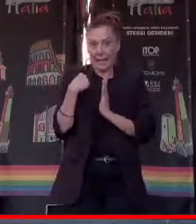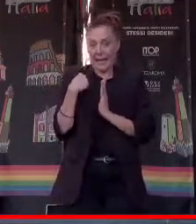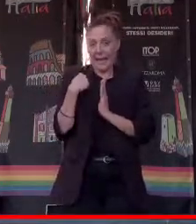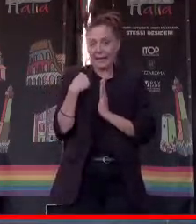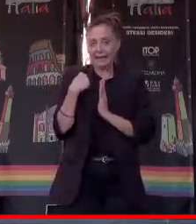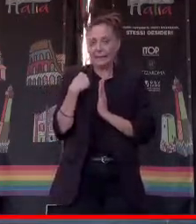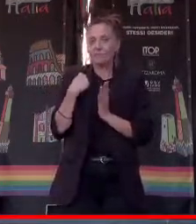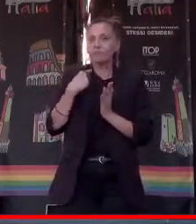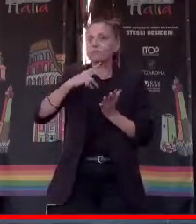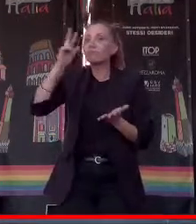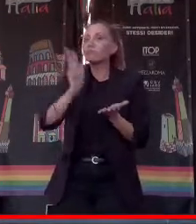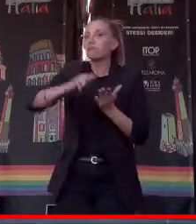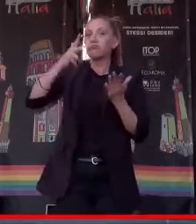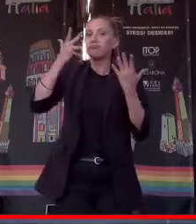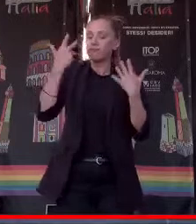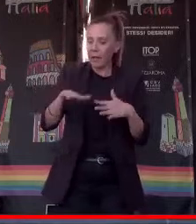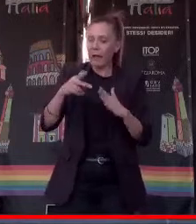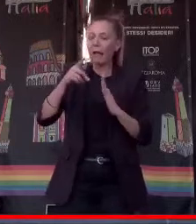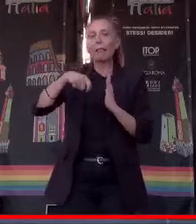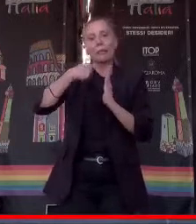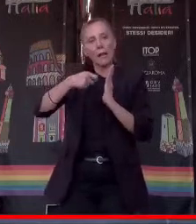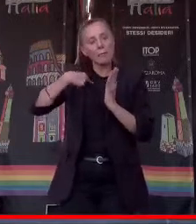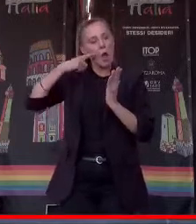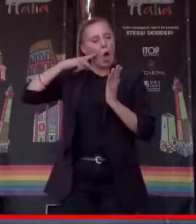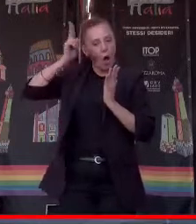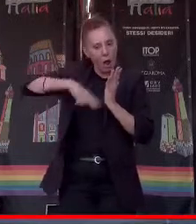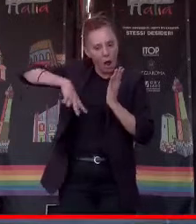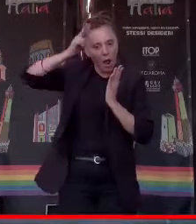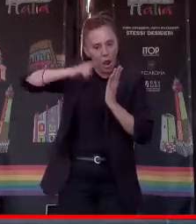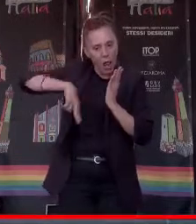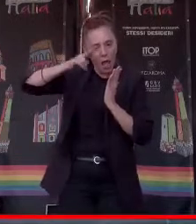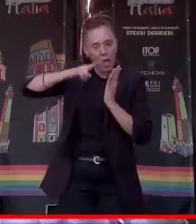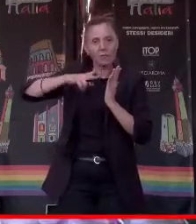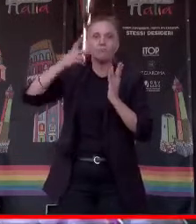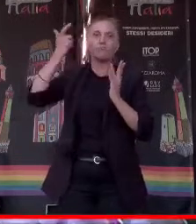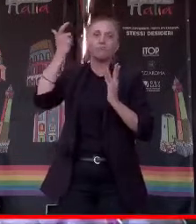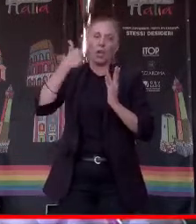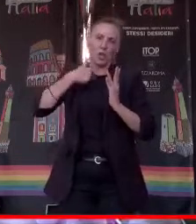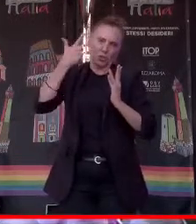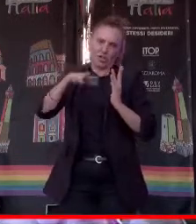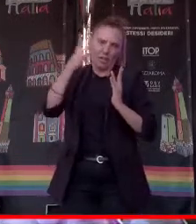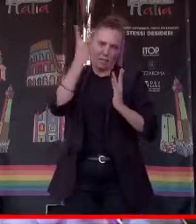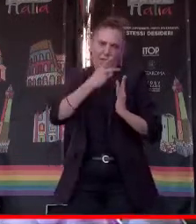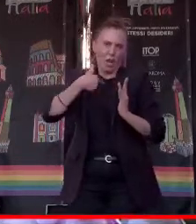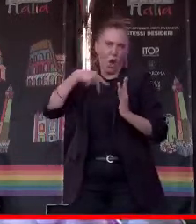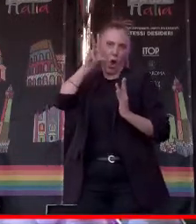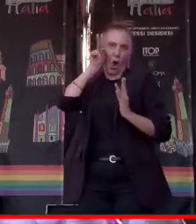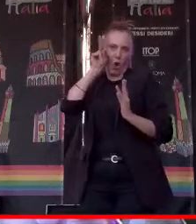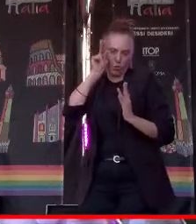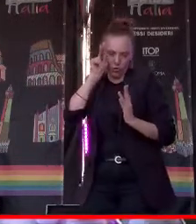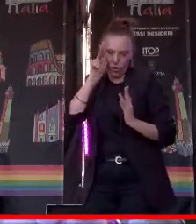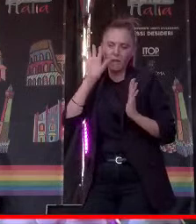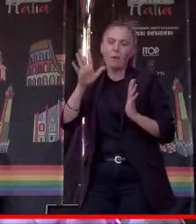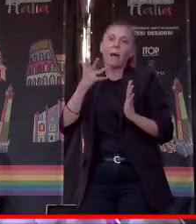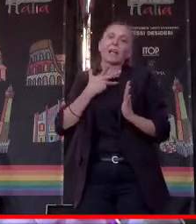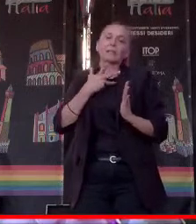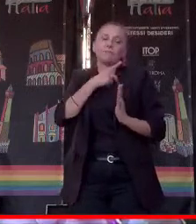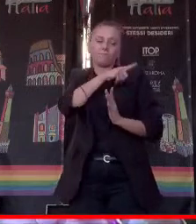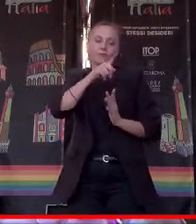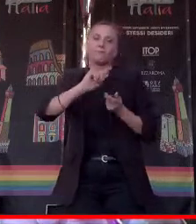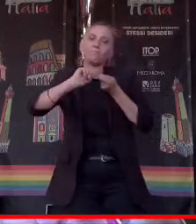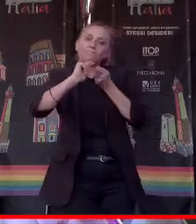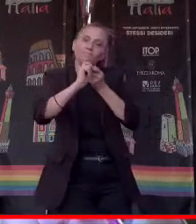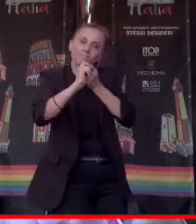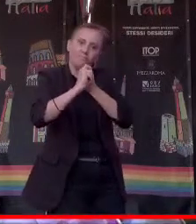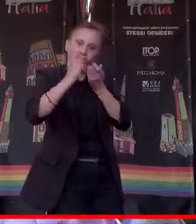la delibera è impegnativa, io l'ho riletta, anzi, perché già la conoscevo, però ci sono state modifiche che avevate apportato eccetera, però